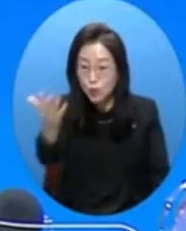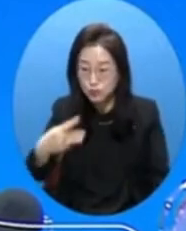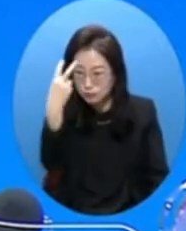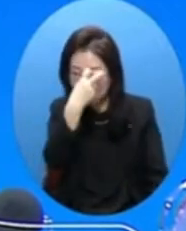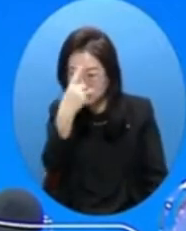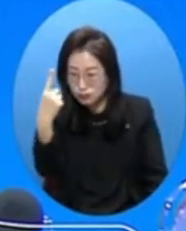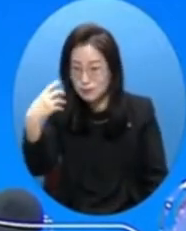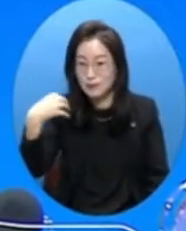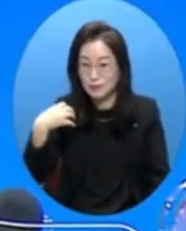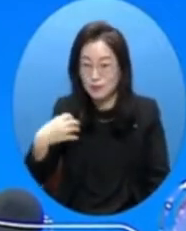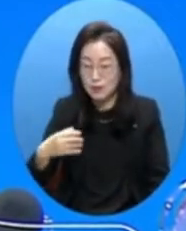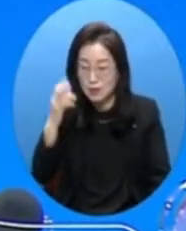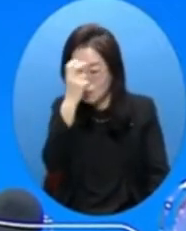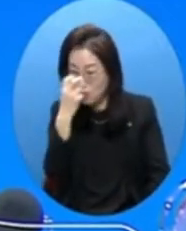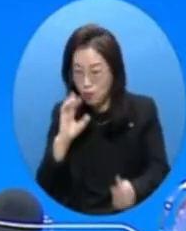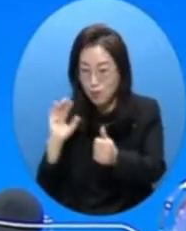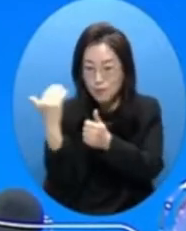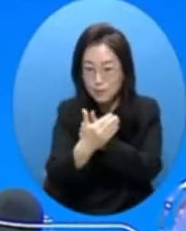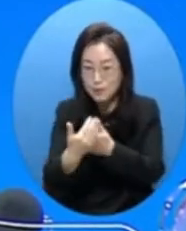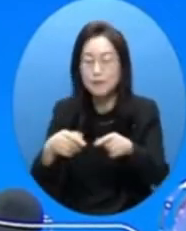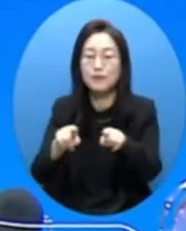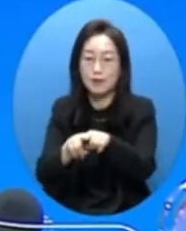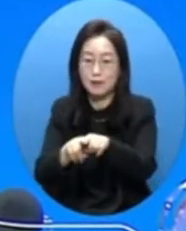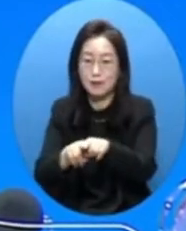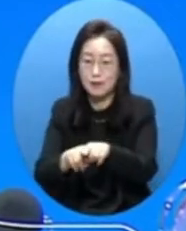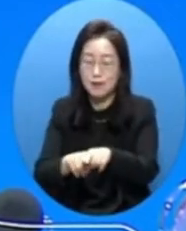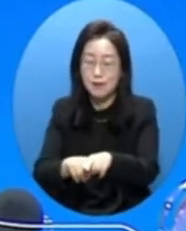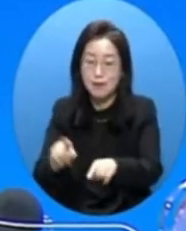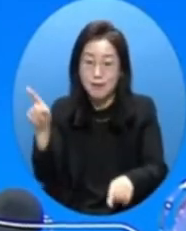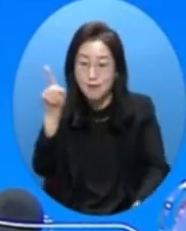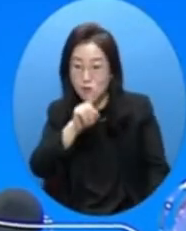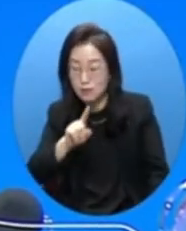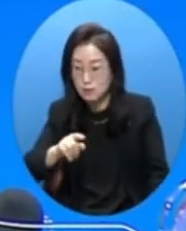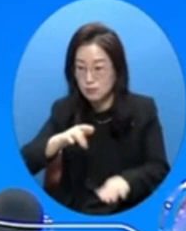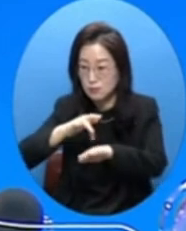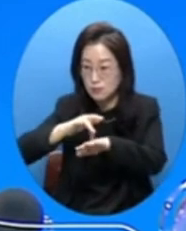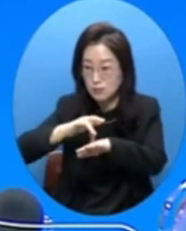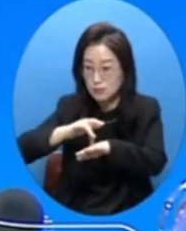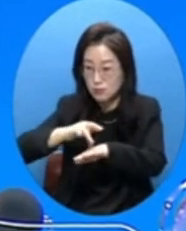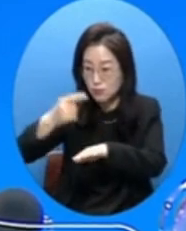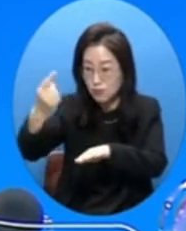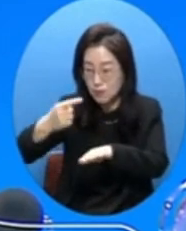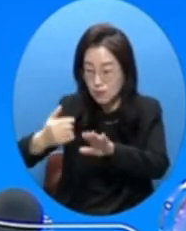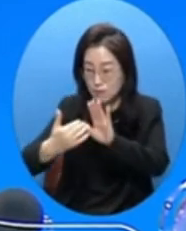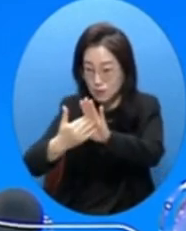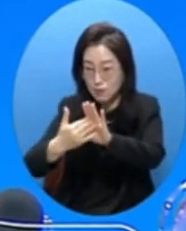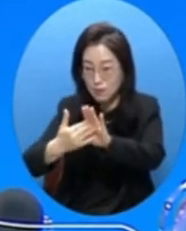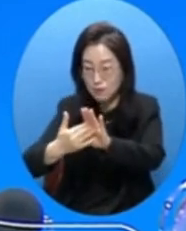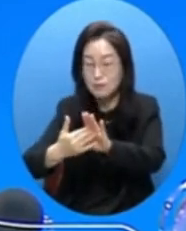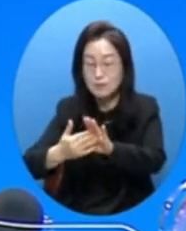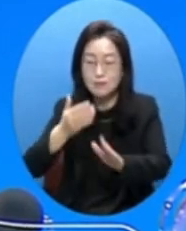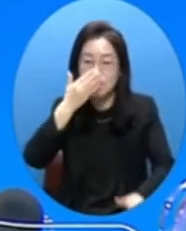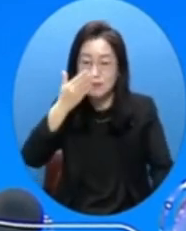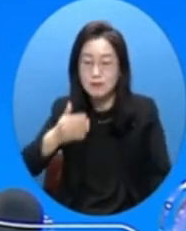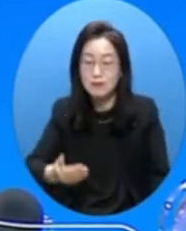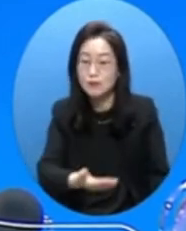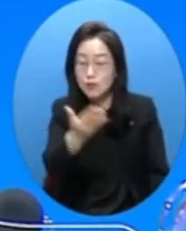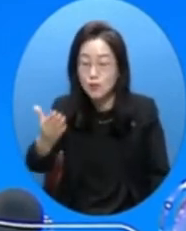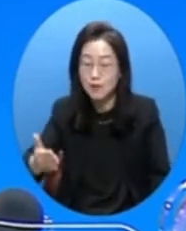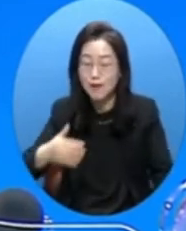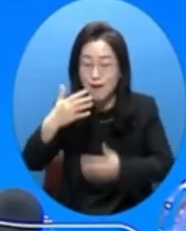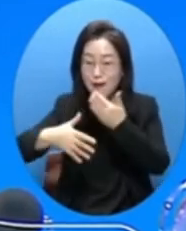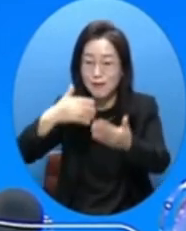지키십니다. 여러분을 보호하시고 함께 하실 것입니다. 그 어떤 대적도 여러분을 대적할 수가 없습니다. 만군의 여호와